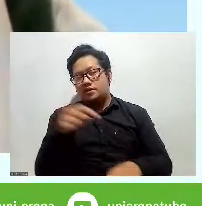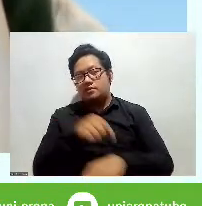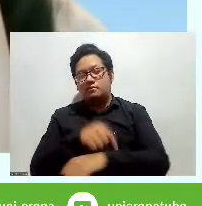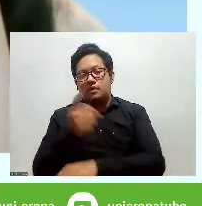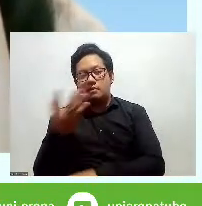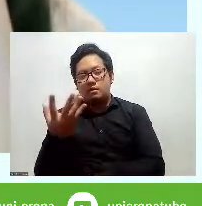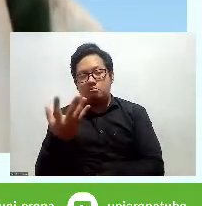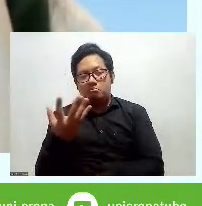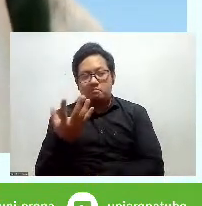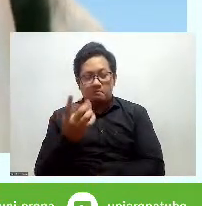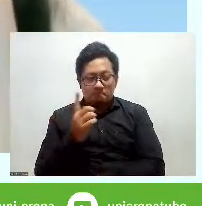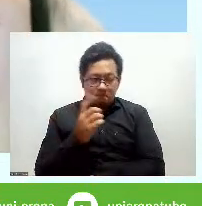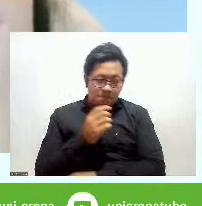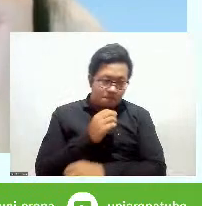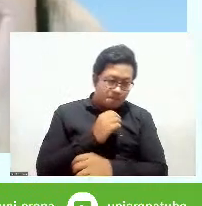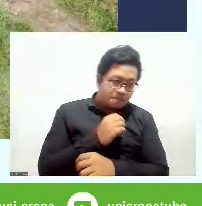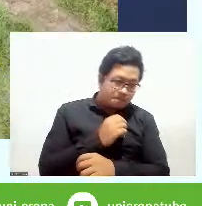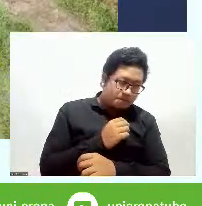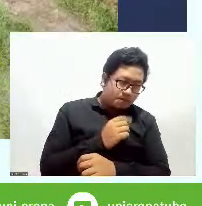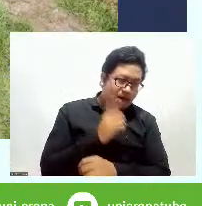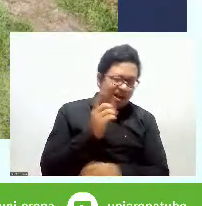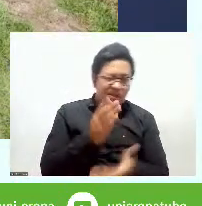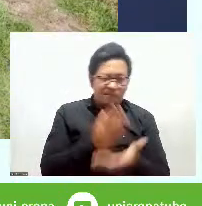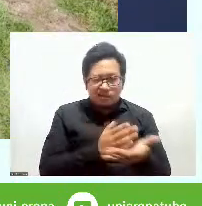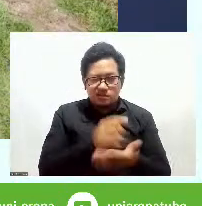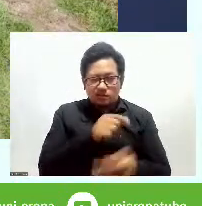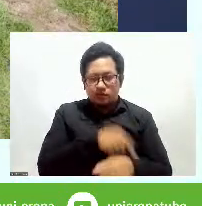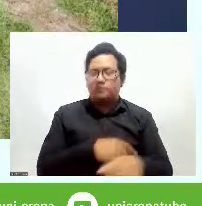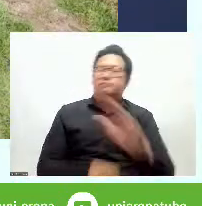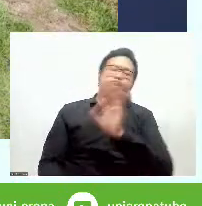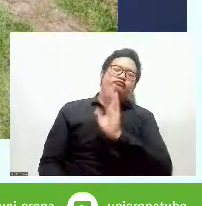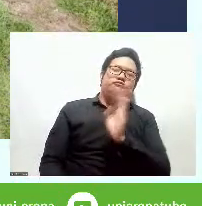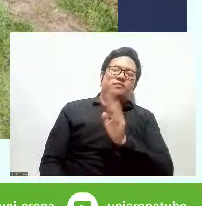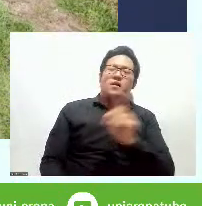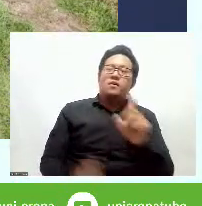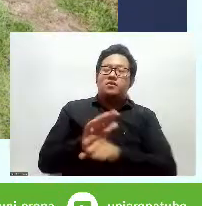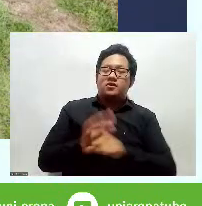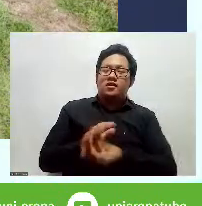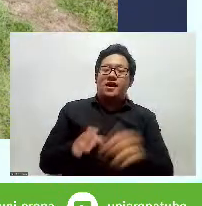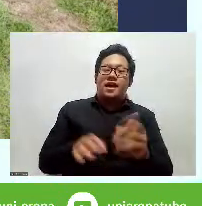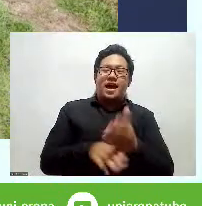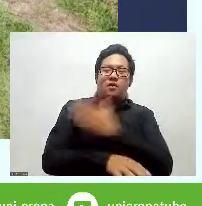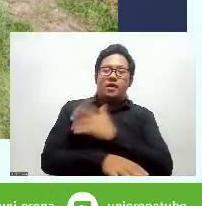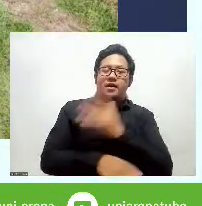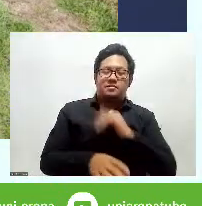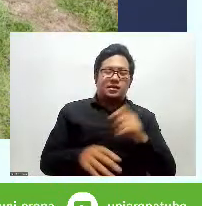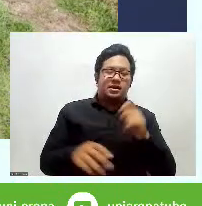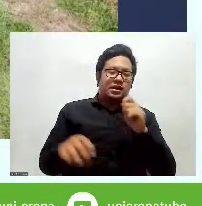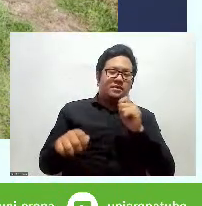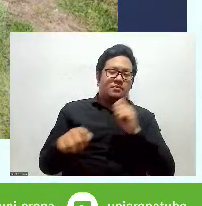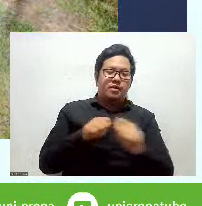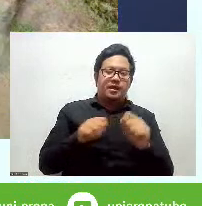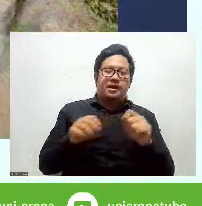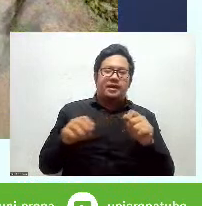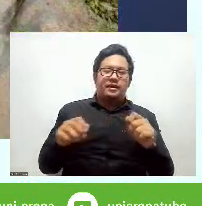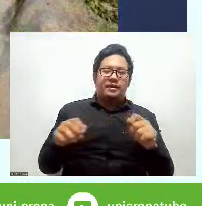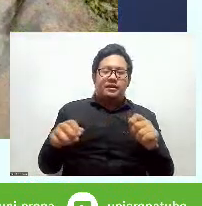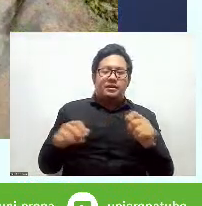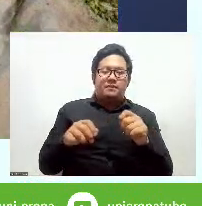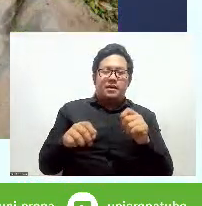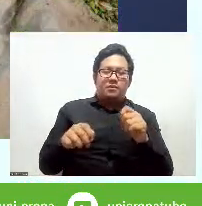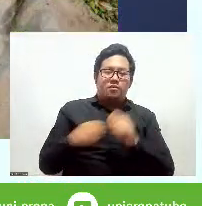enggak sih hukum kalau pas awal misalnya resep dengan kayak gini kita bikin dendeng atau ini